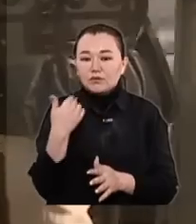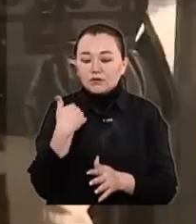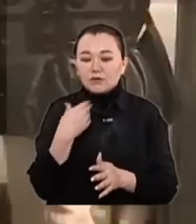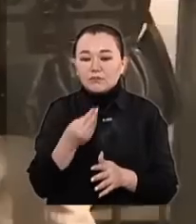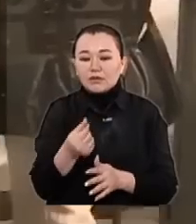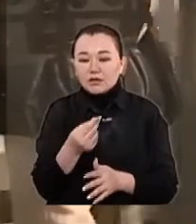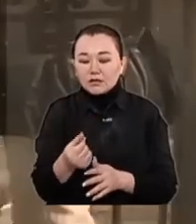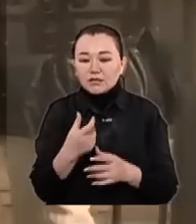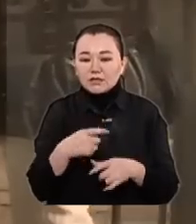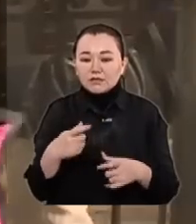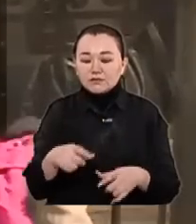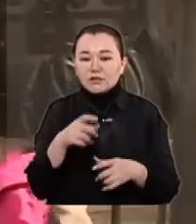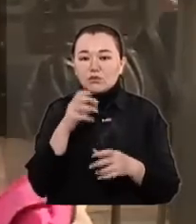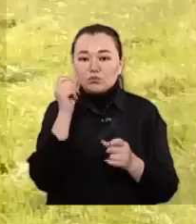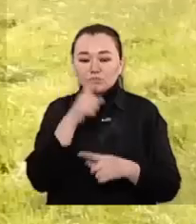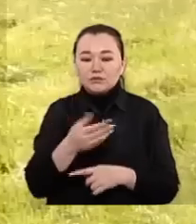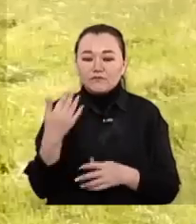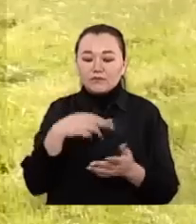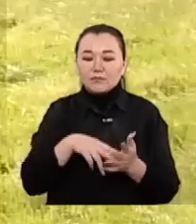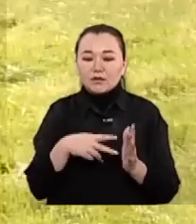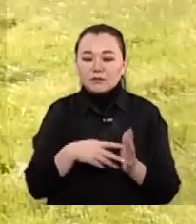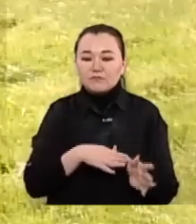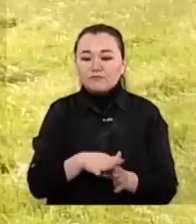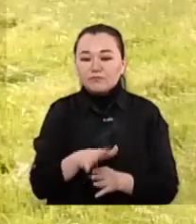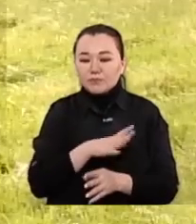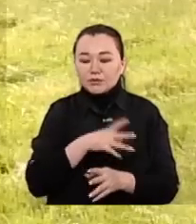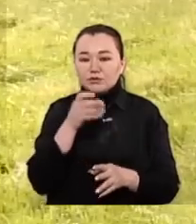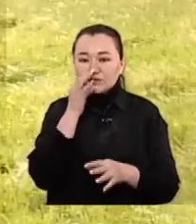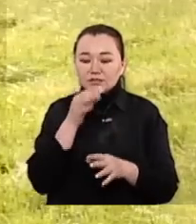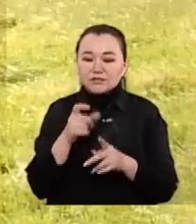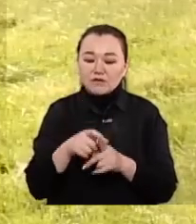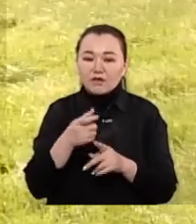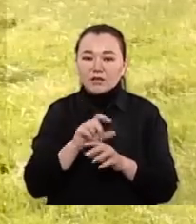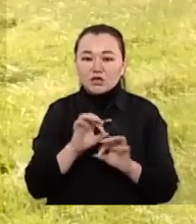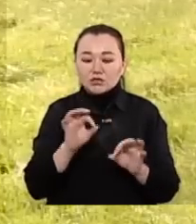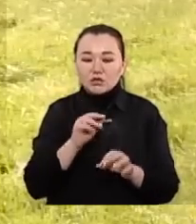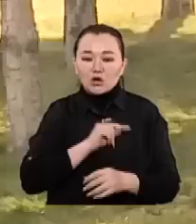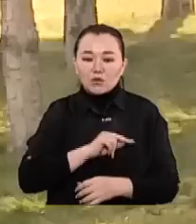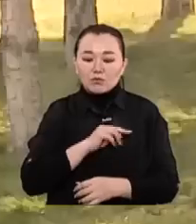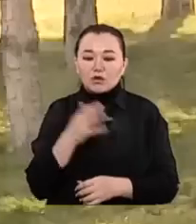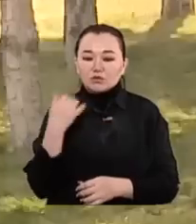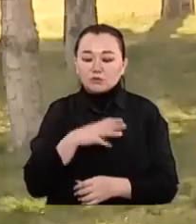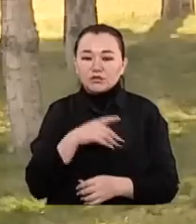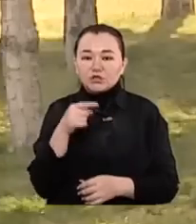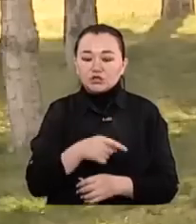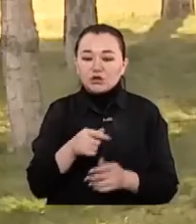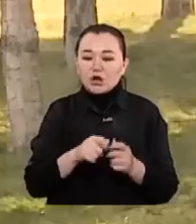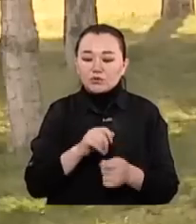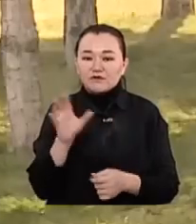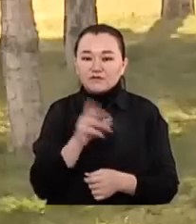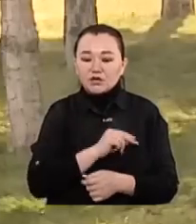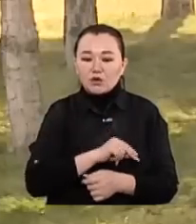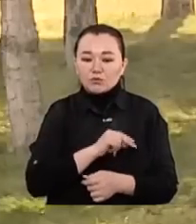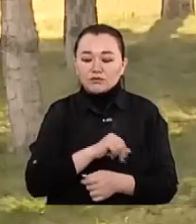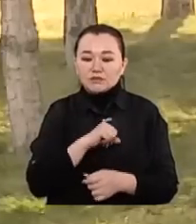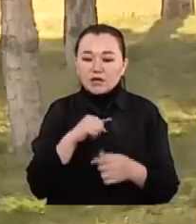жүйесі тестілік режимде енгізілгенде-ақ жоспарланып қойған. Сөздеріне сенсек, бұған дейін жұмыс істеген мың кондуктордың бәрі жұмыстан